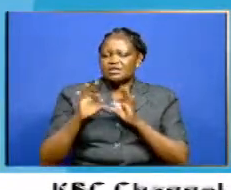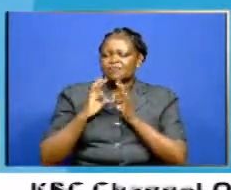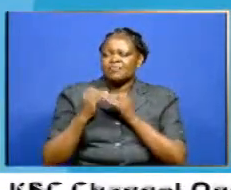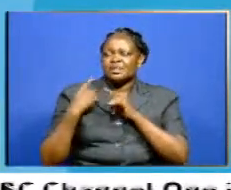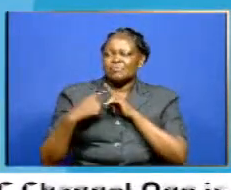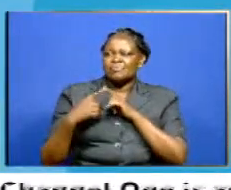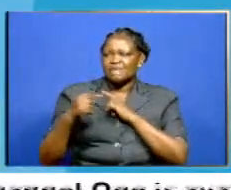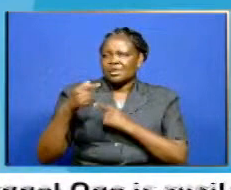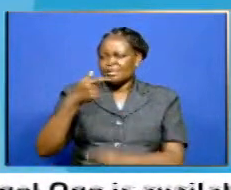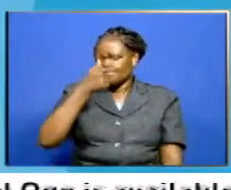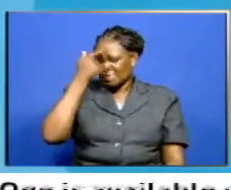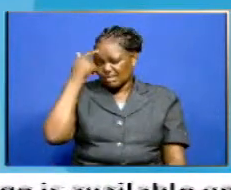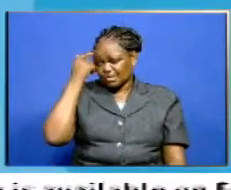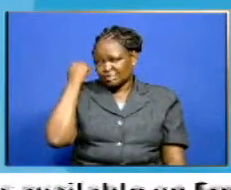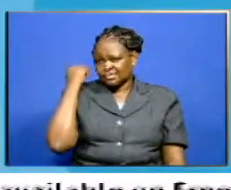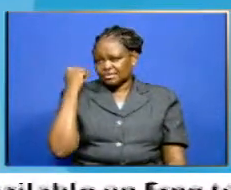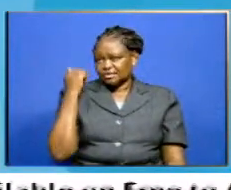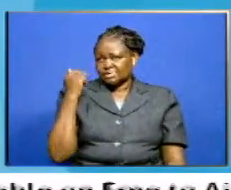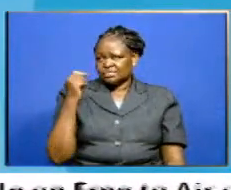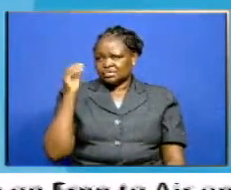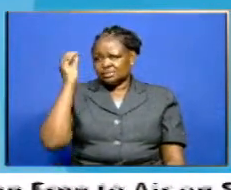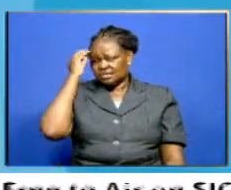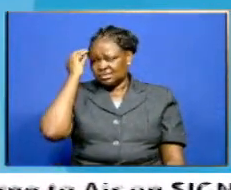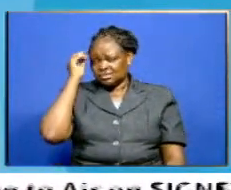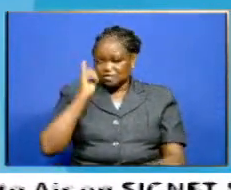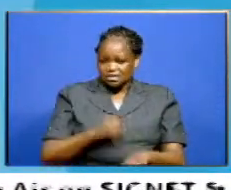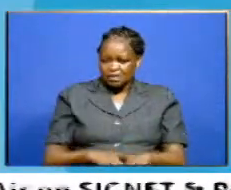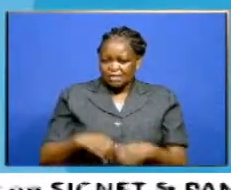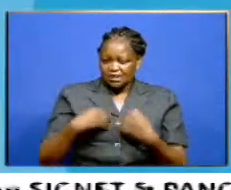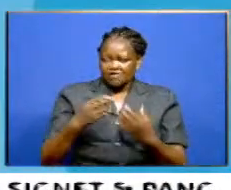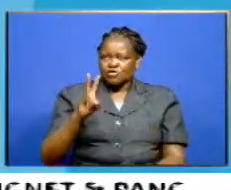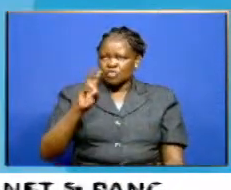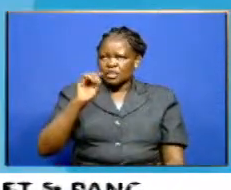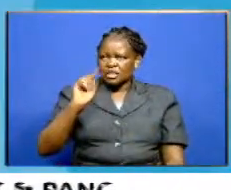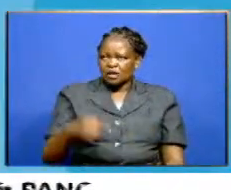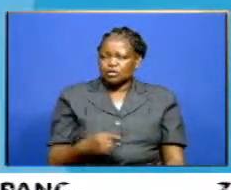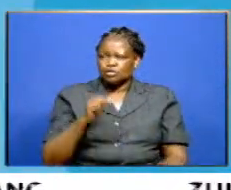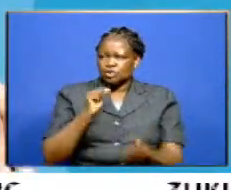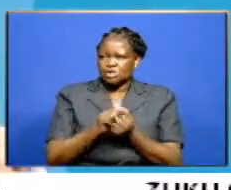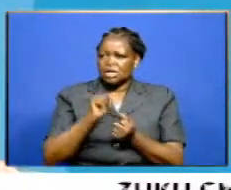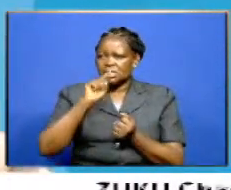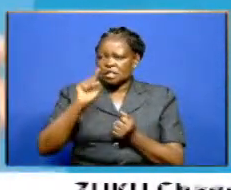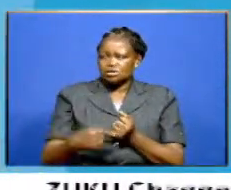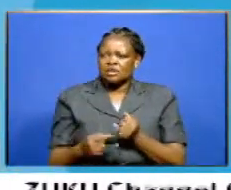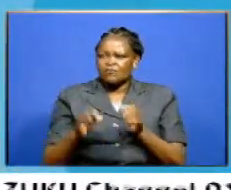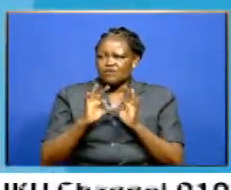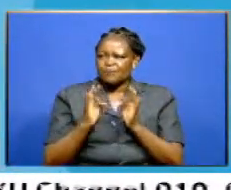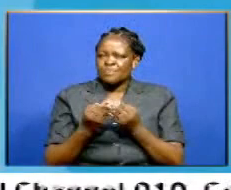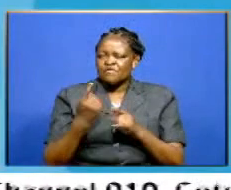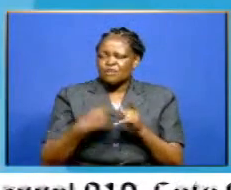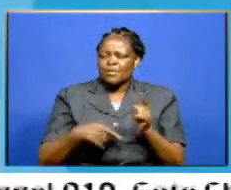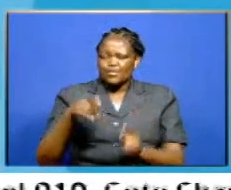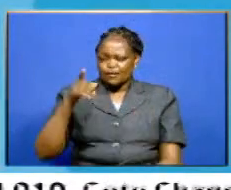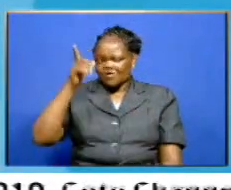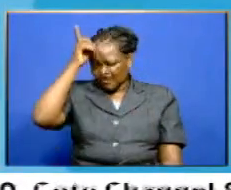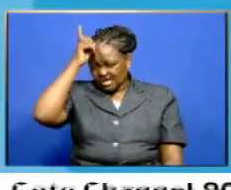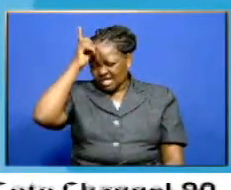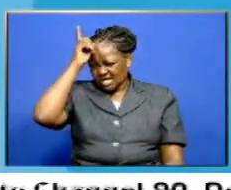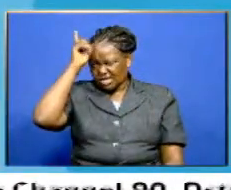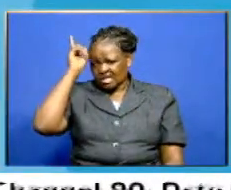kwa sababu unaona ule mwanafunzi hata akipewa hiyo 1020 ama 1010, familia kutoka nyumbani badala